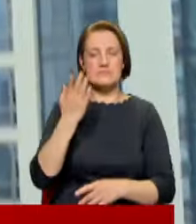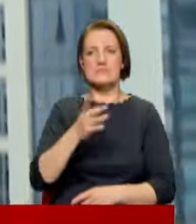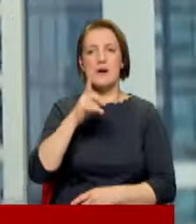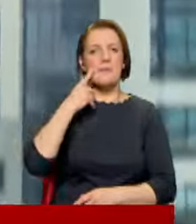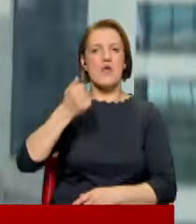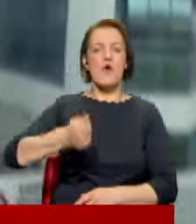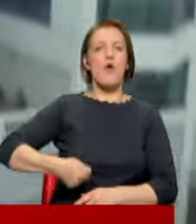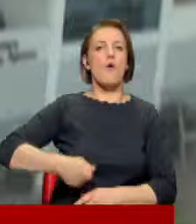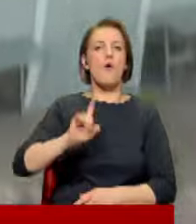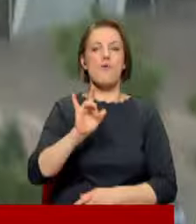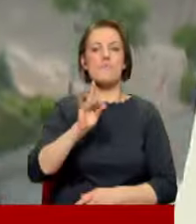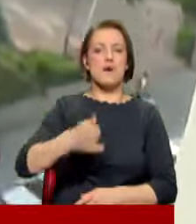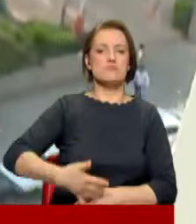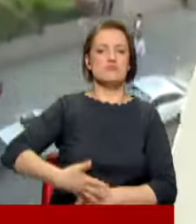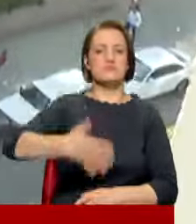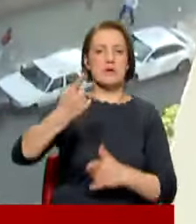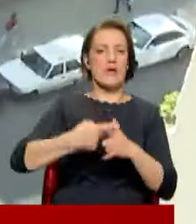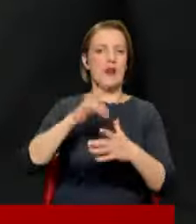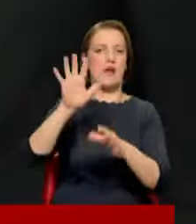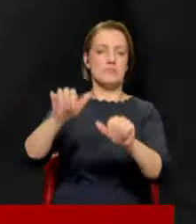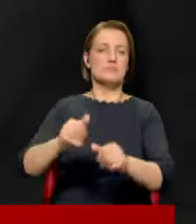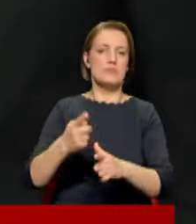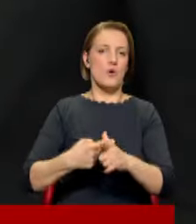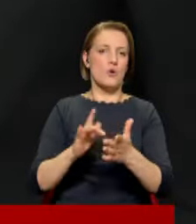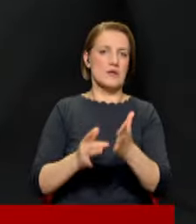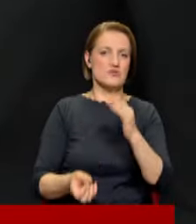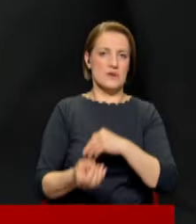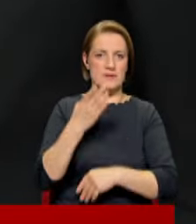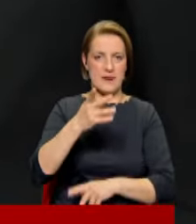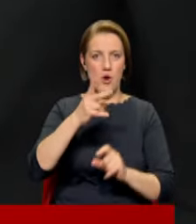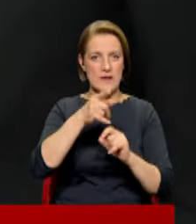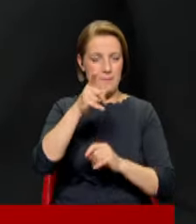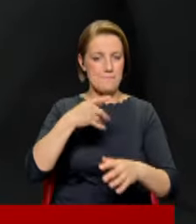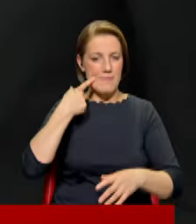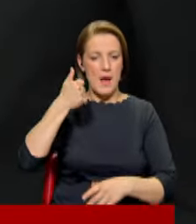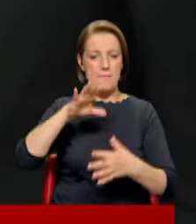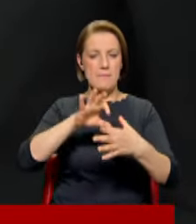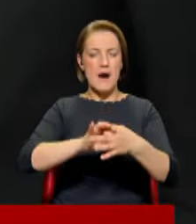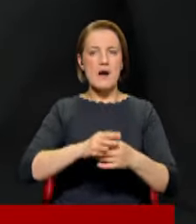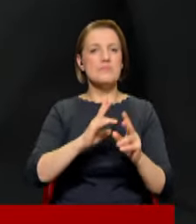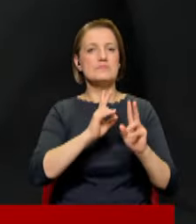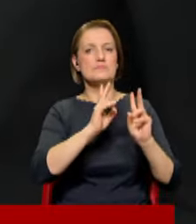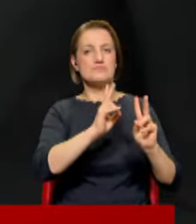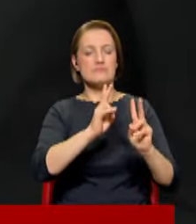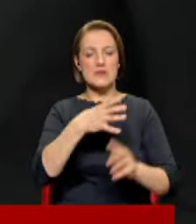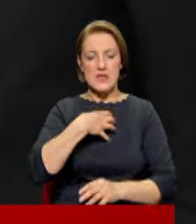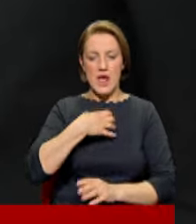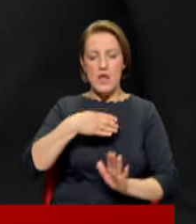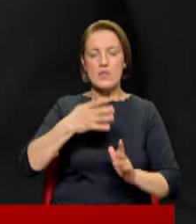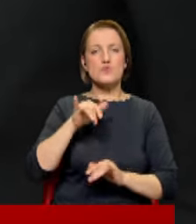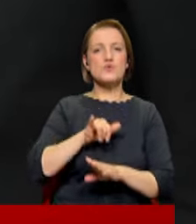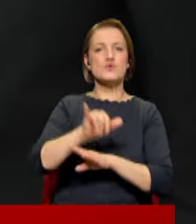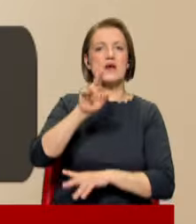15 katlı ek bina kiraladığı ortaya çıktı şimdi de özhaseki'nin bakanlığa bağlı kurumun uçağını makam uçağı gibi